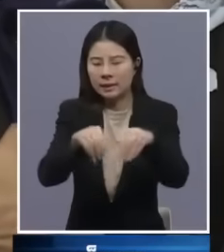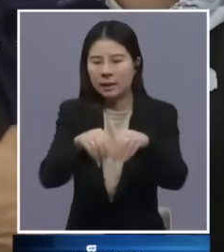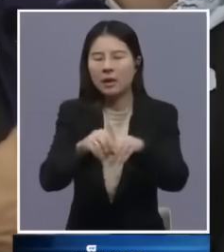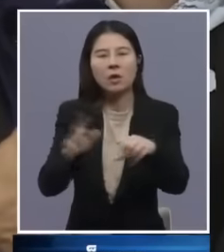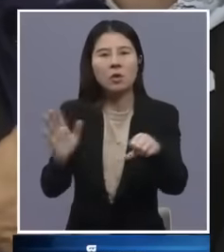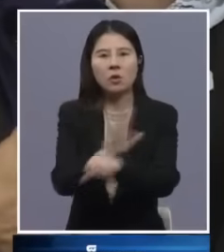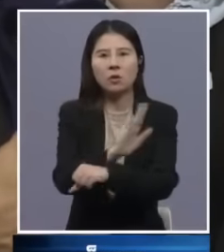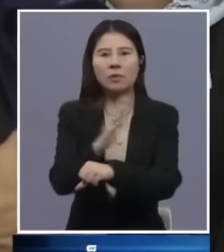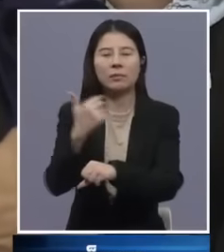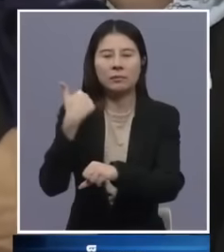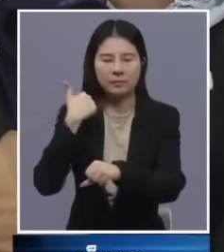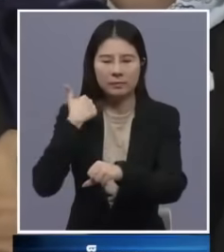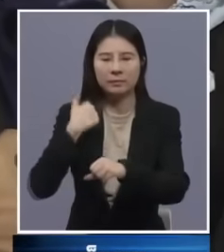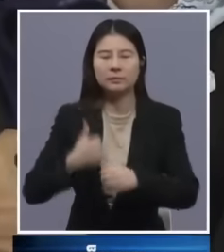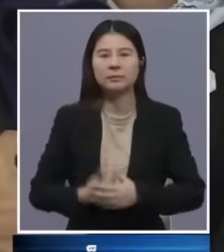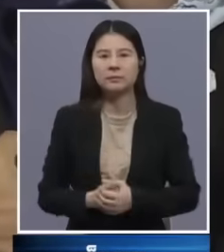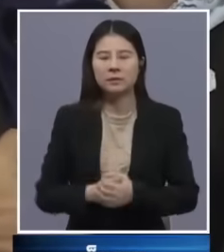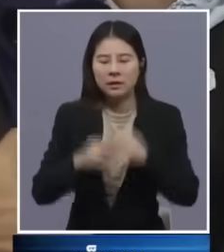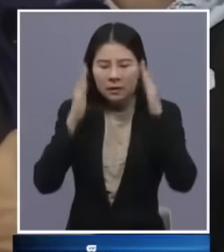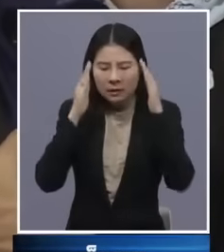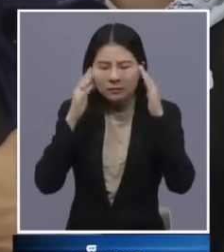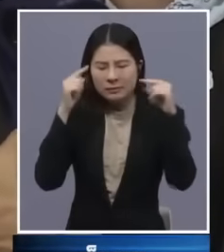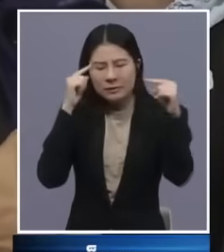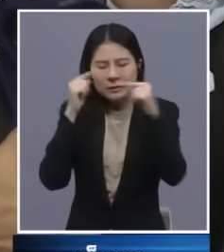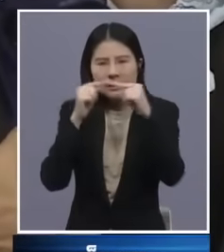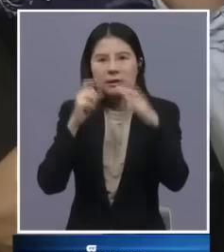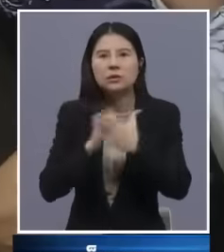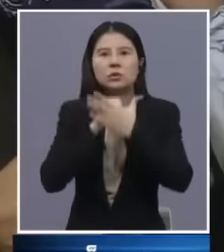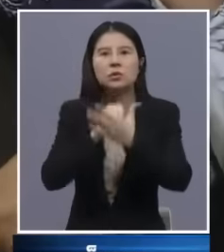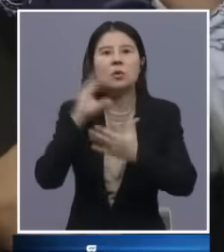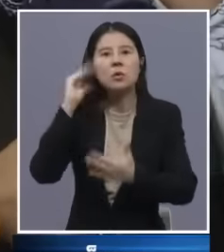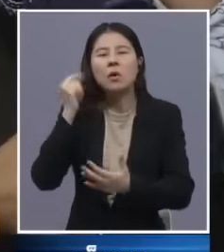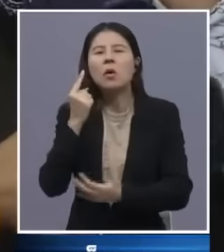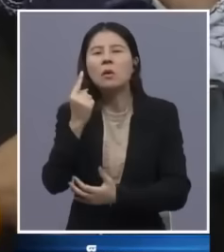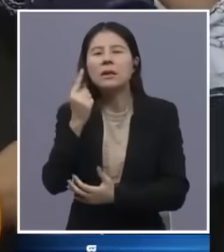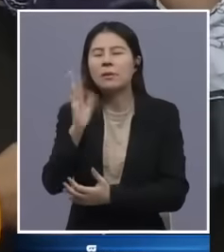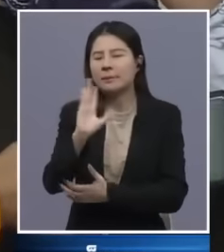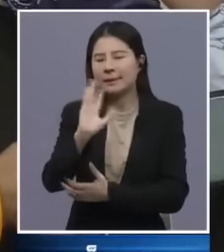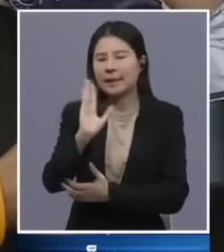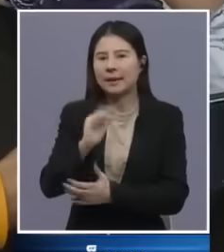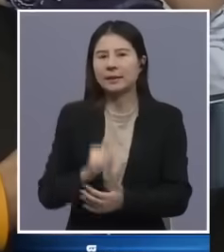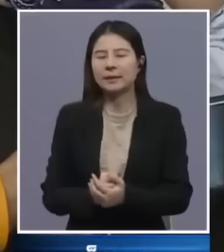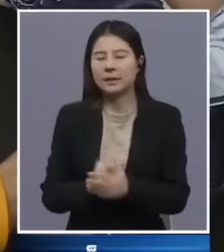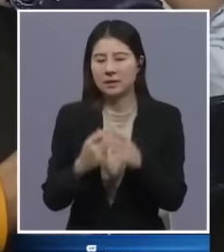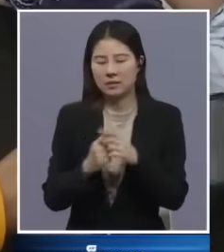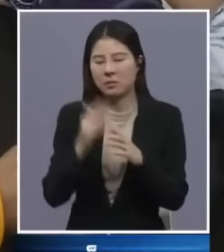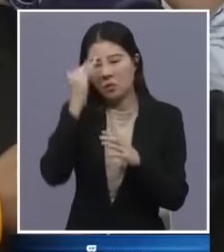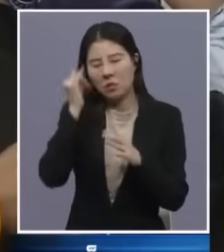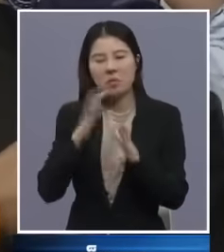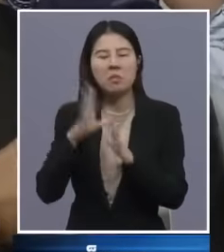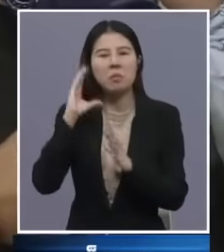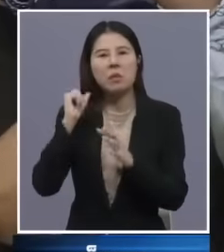แล้วเหมือนกันนิรโทษกรรมก็คงไม่ได้มุ่งที่จะไปช่วยเหลือคุณทักษิณแน่ๆแต่ทั้งนี้ถ้าเราดูสถานการณ์ของคุณทักษิณตอน